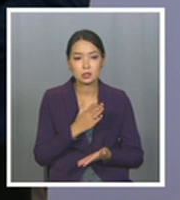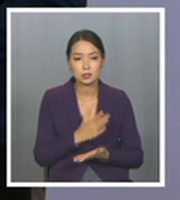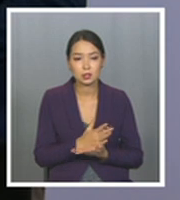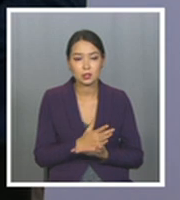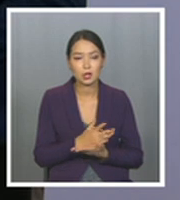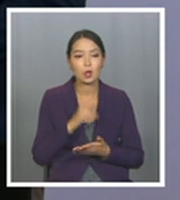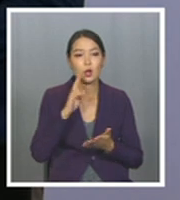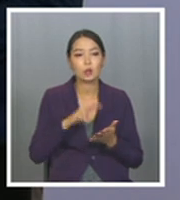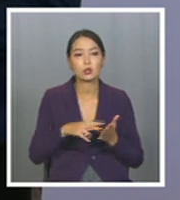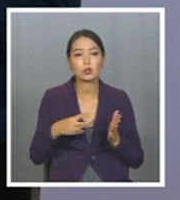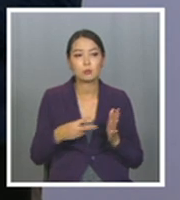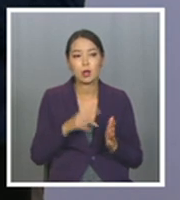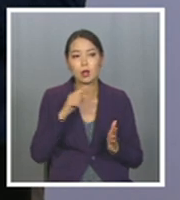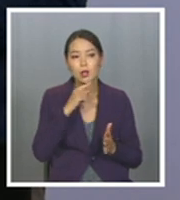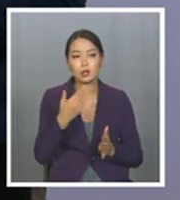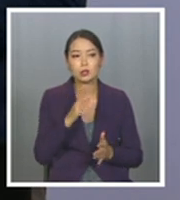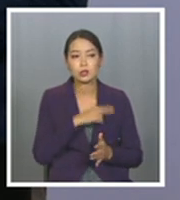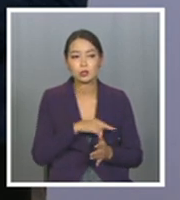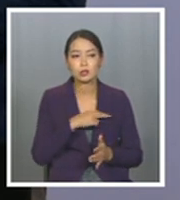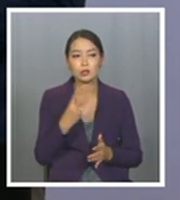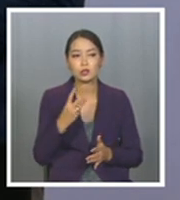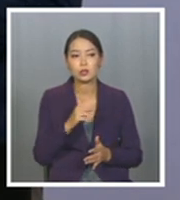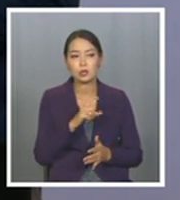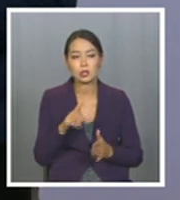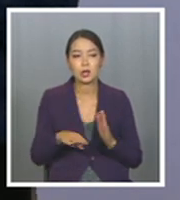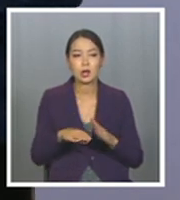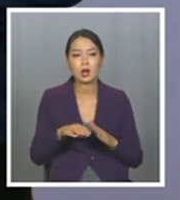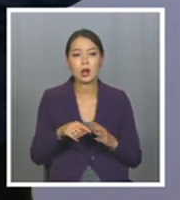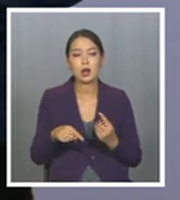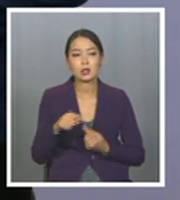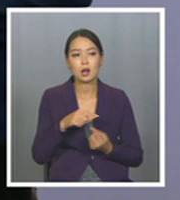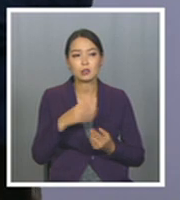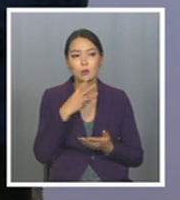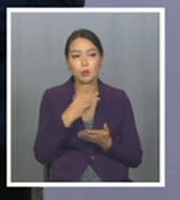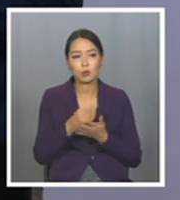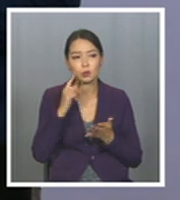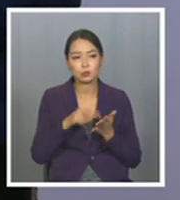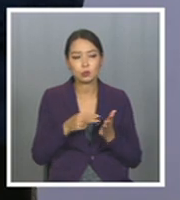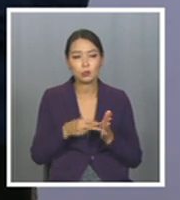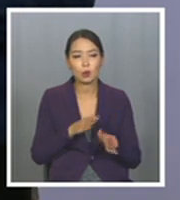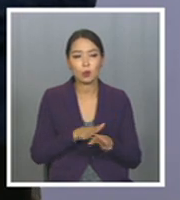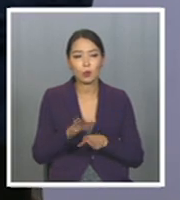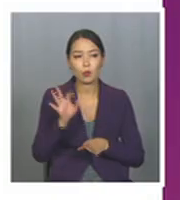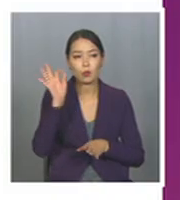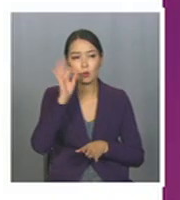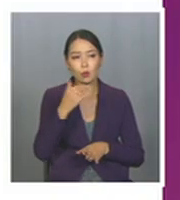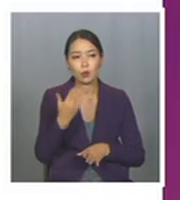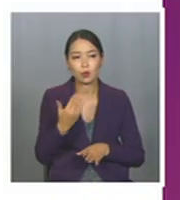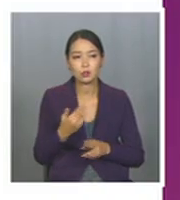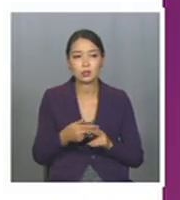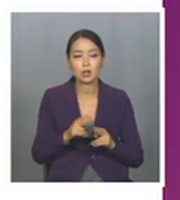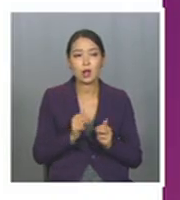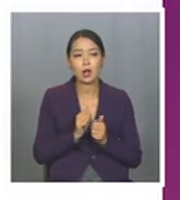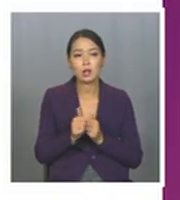жоспарлы экономикалық жүйенің үшінші белгісі кәсіпорынның өз жоспарының орындалуы туралы тұтынушының алдында емес, жоғары